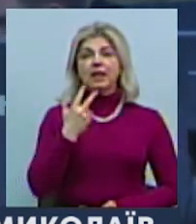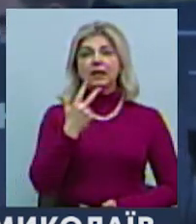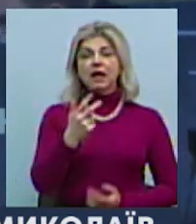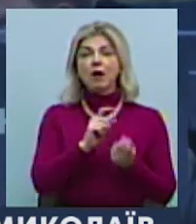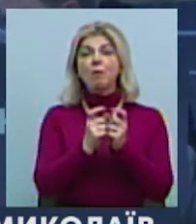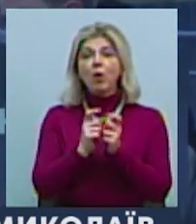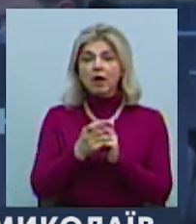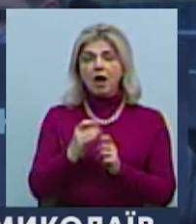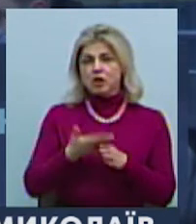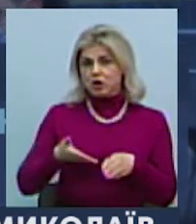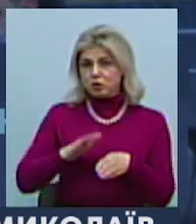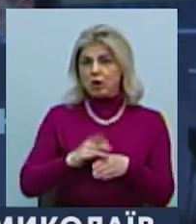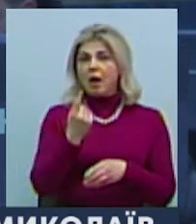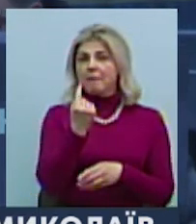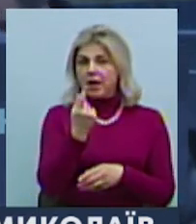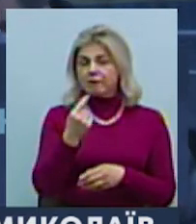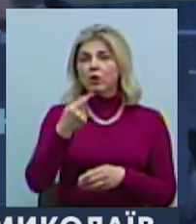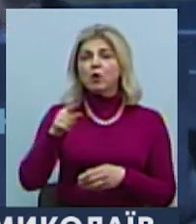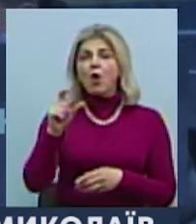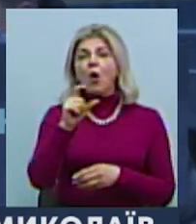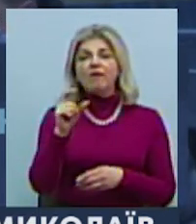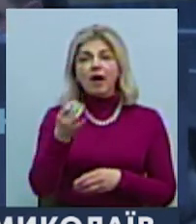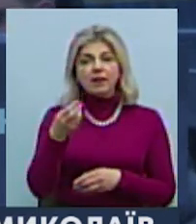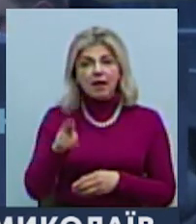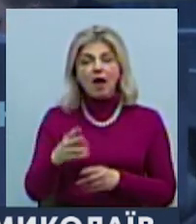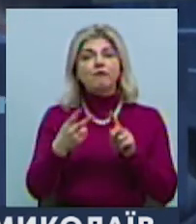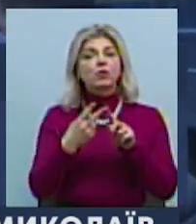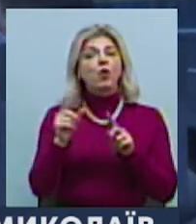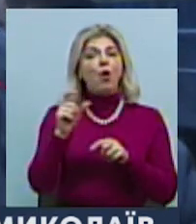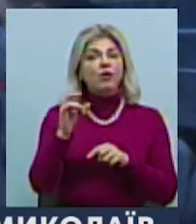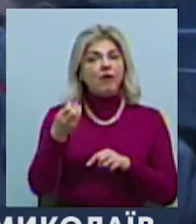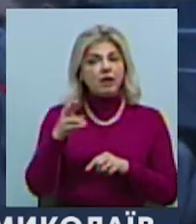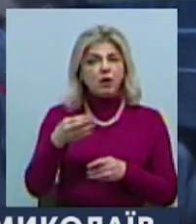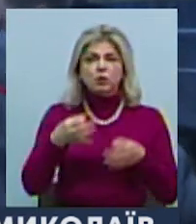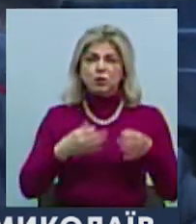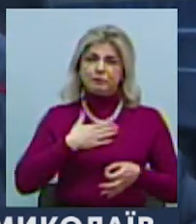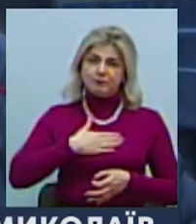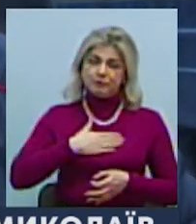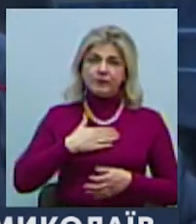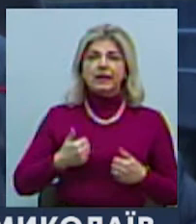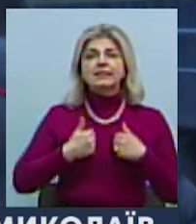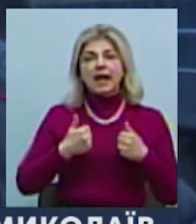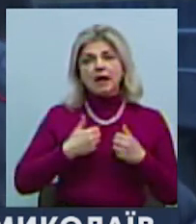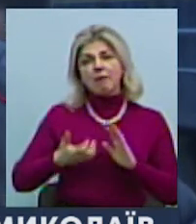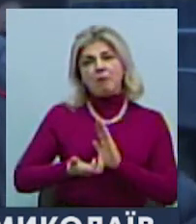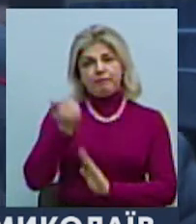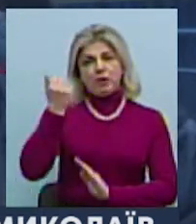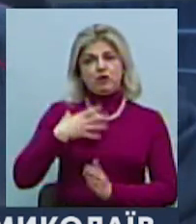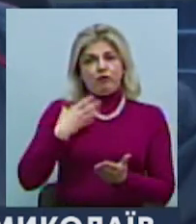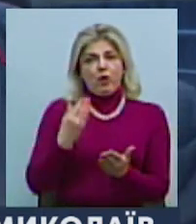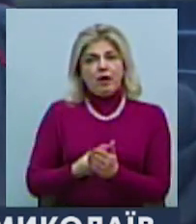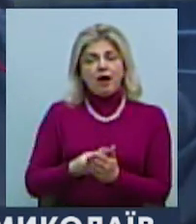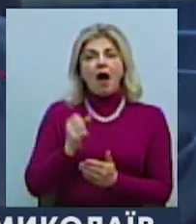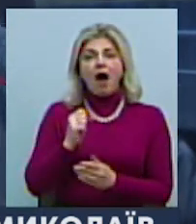Було три бої важких. Перший номер Хорватії, другий номер Хорватії. Суддівство було не дуже, намагалися витягнути своїх. У фіналі